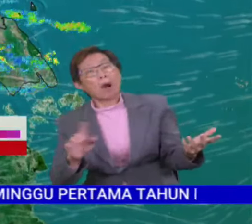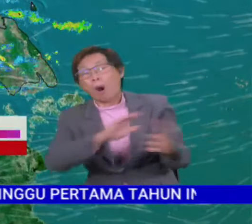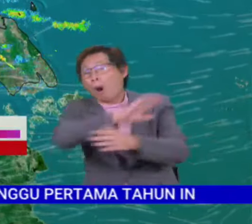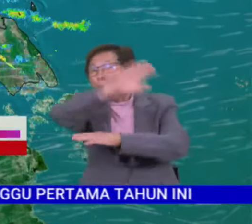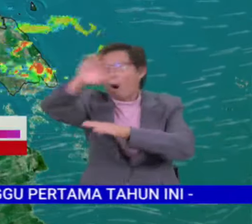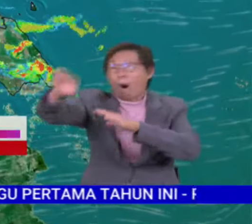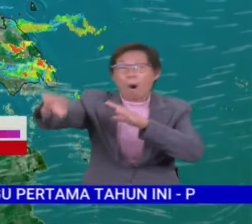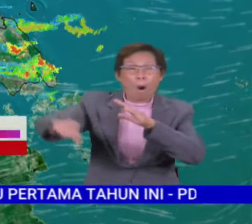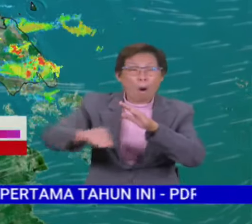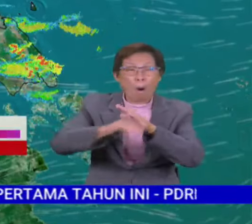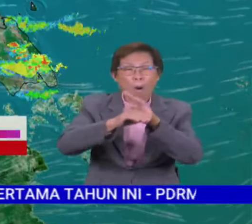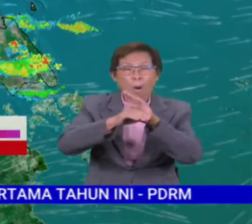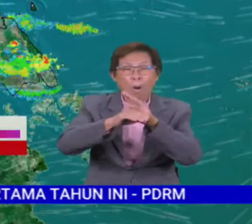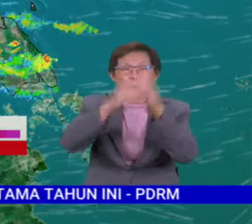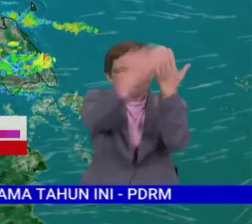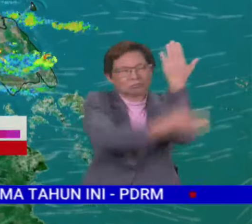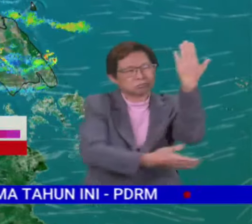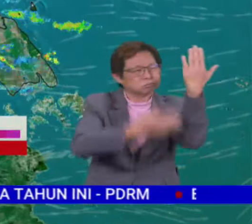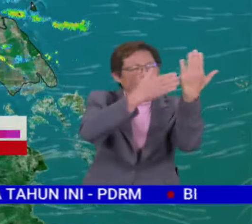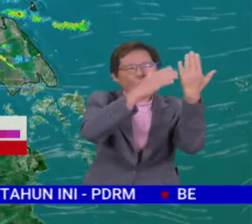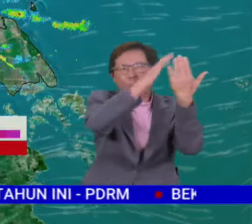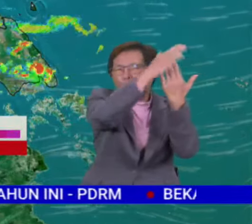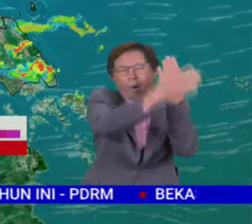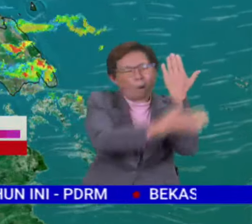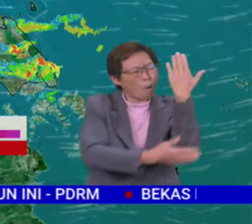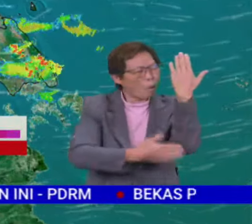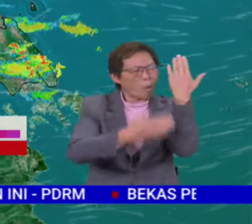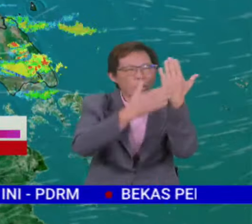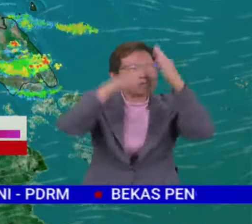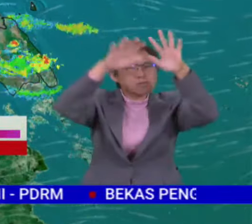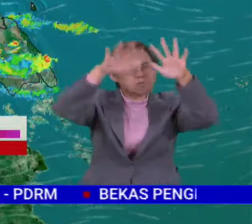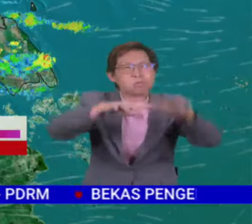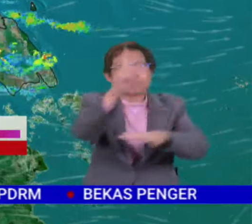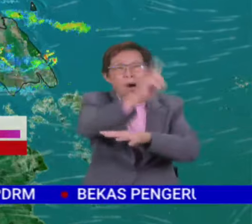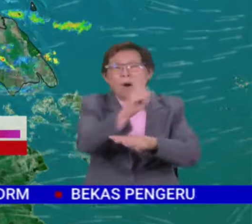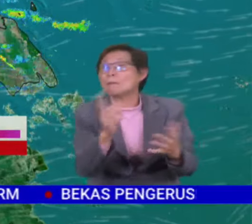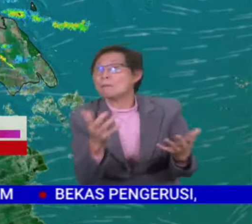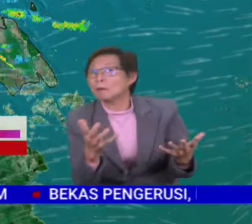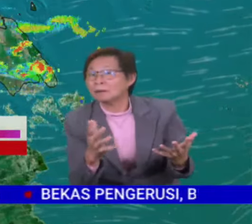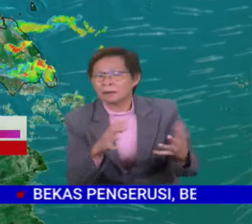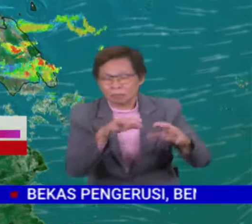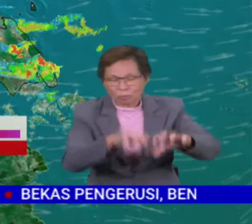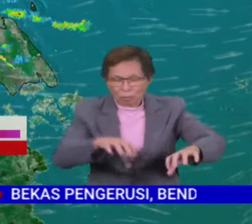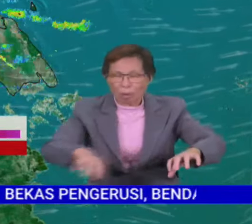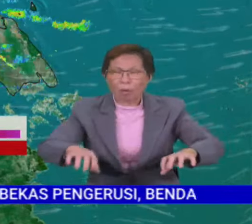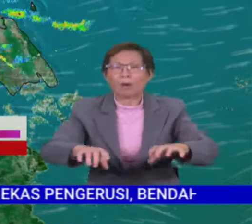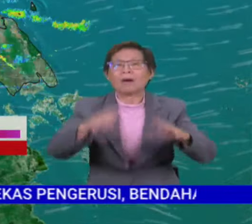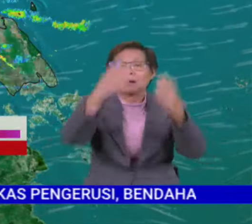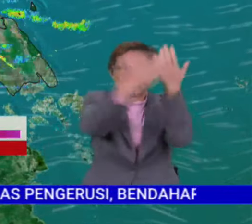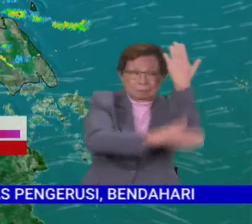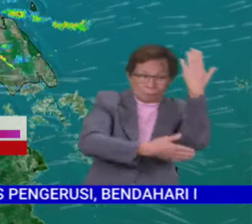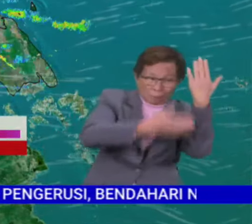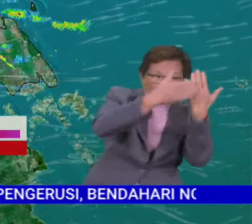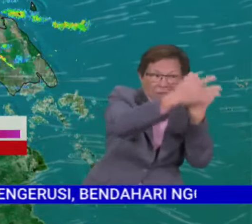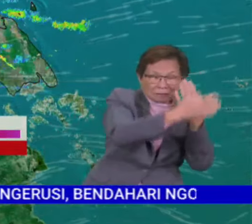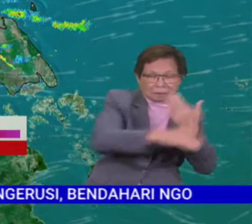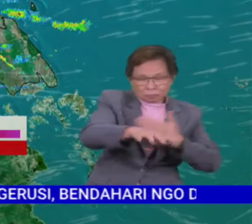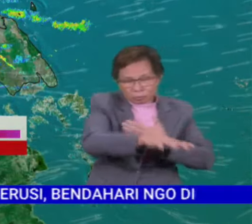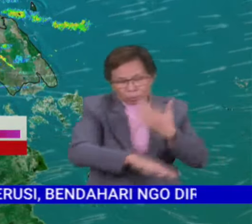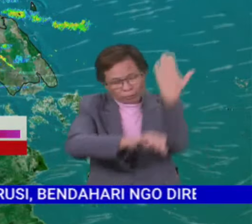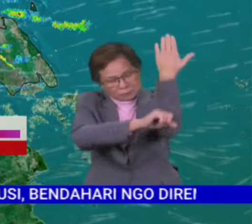hampir keseluruhan negeri di Semenanjung Malaysia. Ini melibatkan kawasan di sekitar pedalaman Semenanjung Malaysia dan juga di